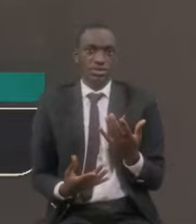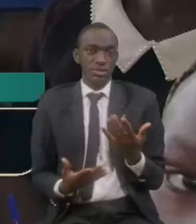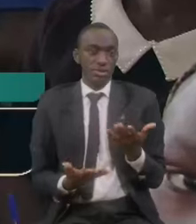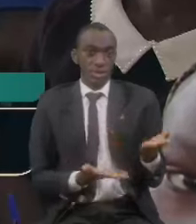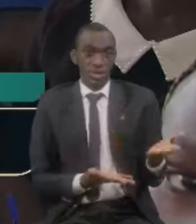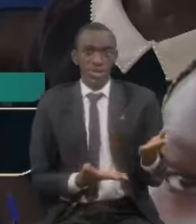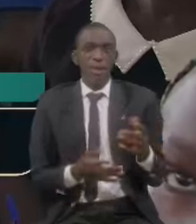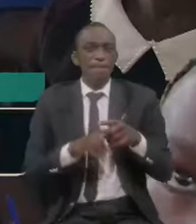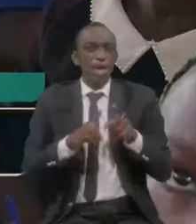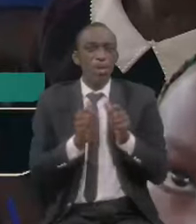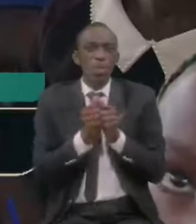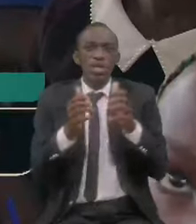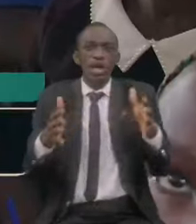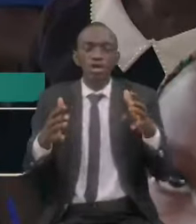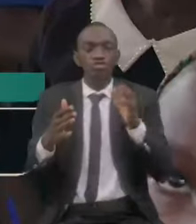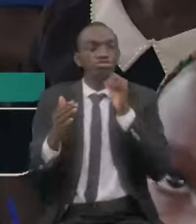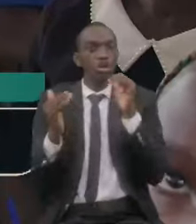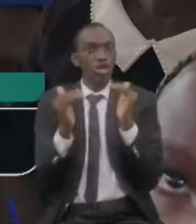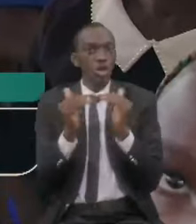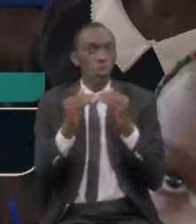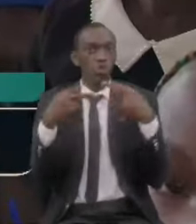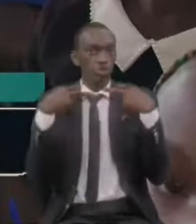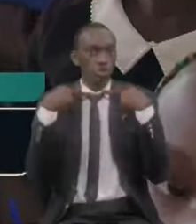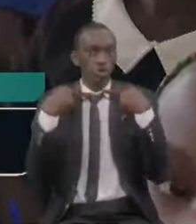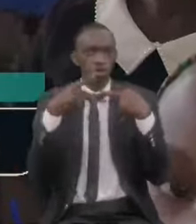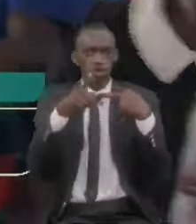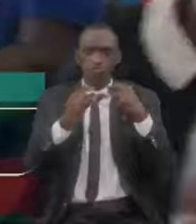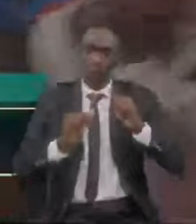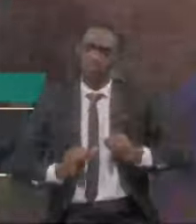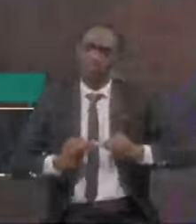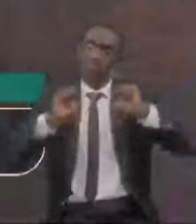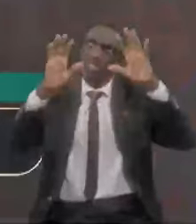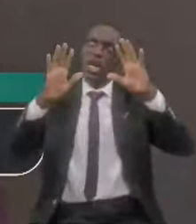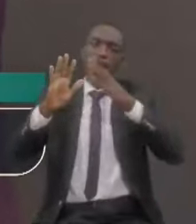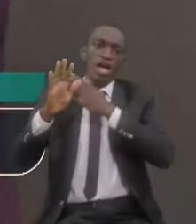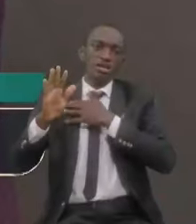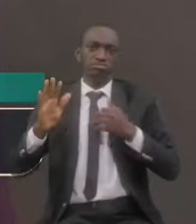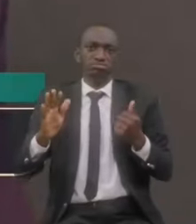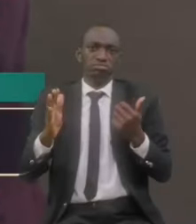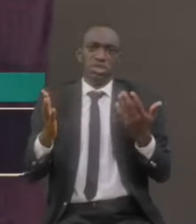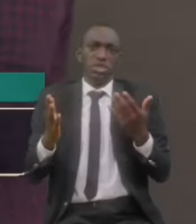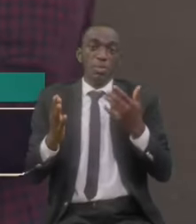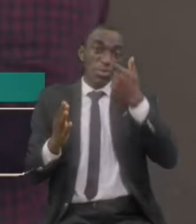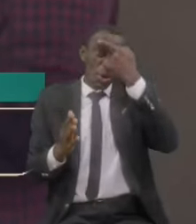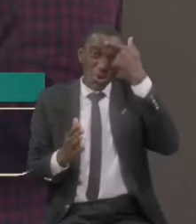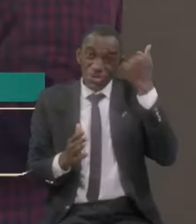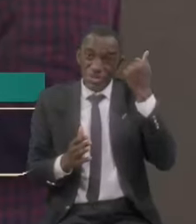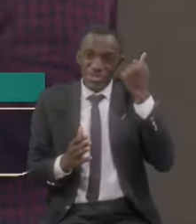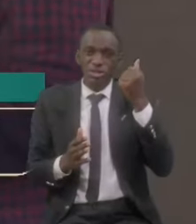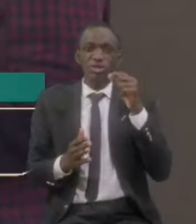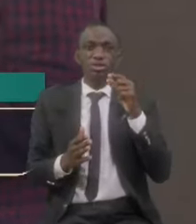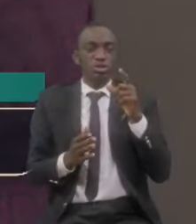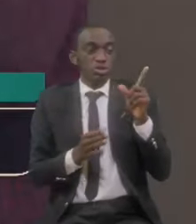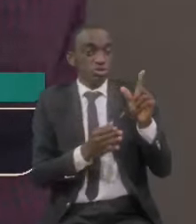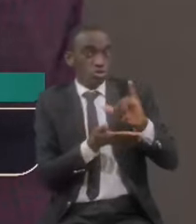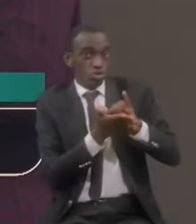sans être sous un joug étranger, tu te soumets et t'abandonnes à cela. Parce que ces gens-là, les